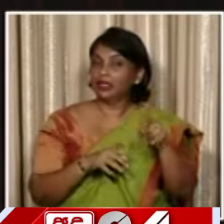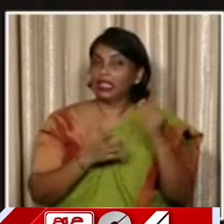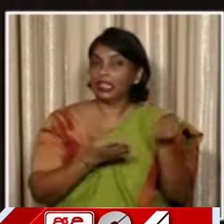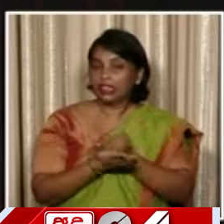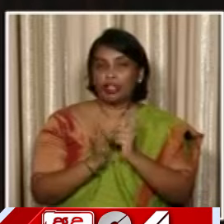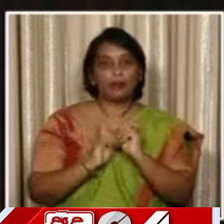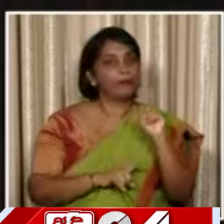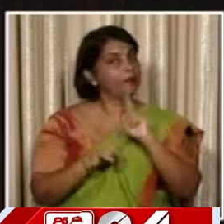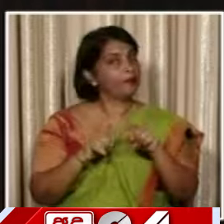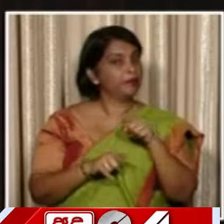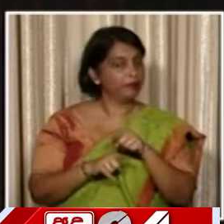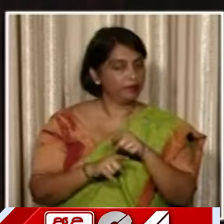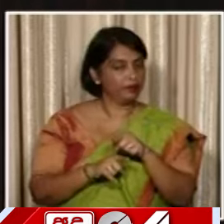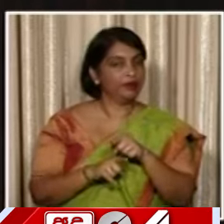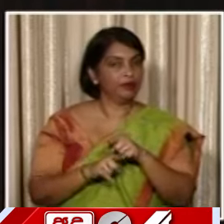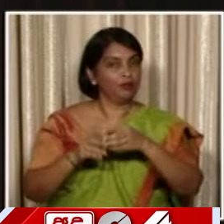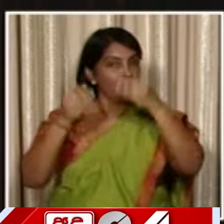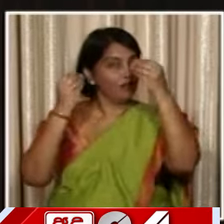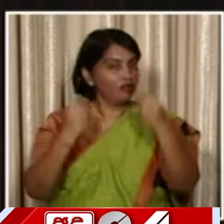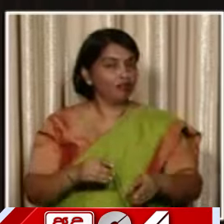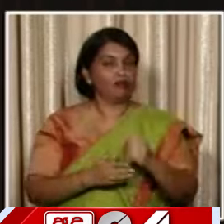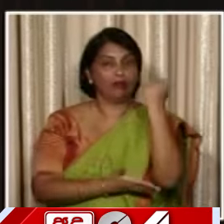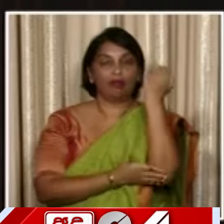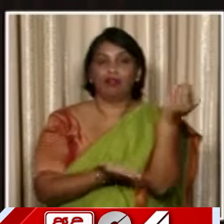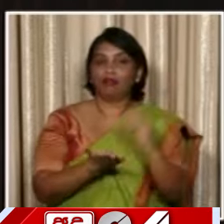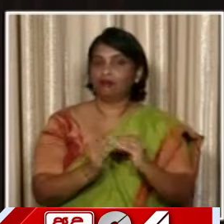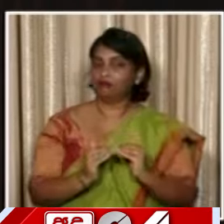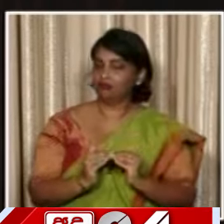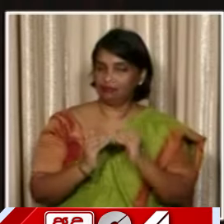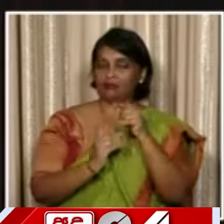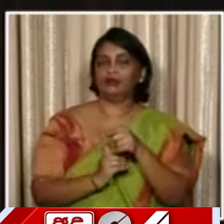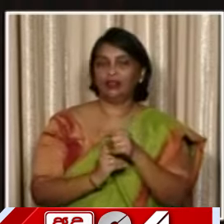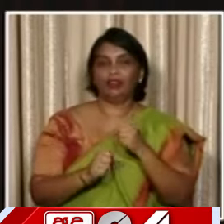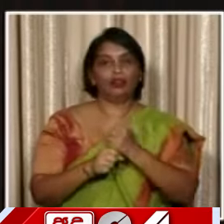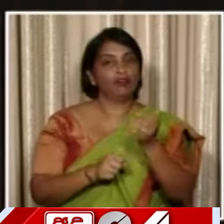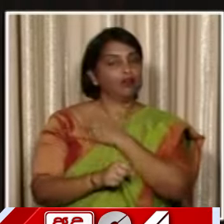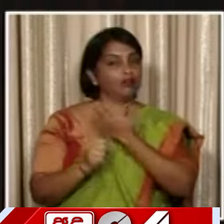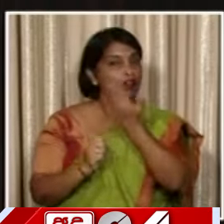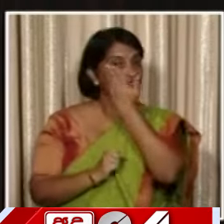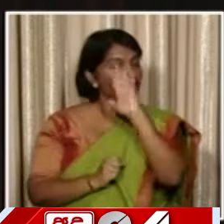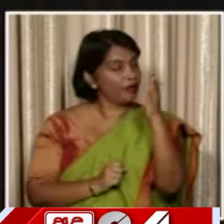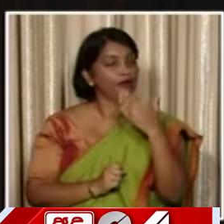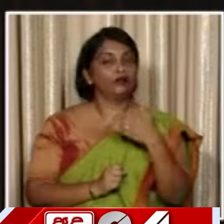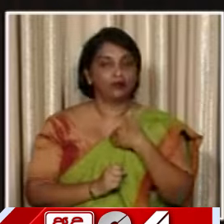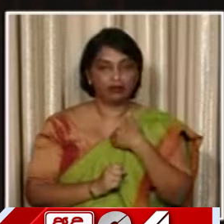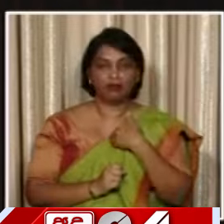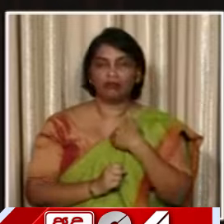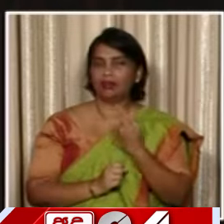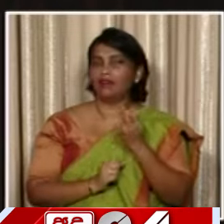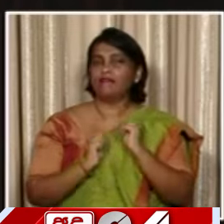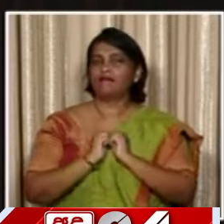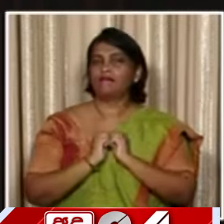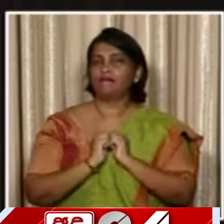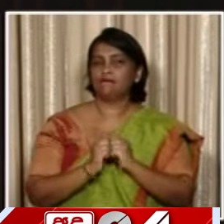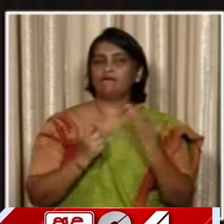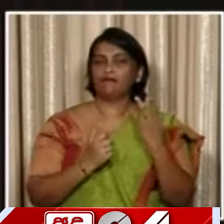වෙච්ච පාර්ලිමේන්තුවෙන් බිඳ වැටුණු කුළුණ නැවත ගොඩ නැගුවා. ගෝට පන්නපු එක එකෙන් සත පහක වැඩක්